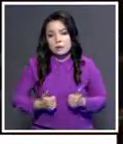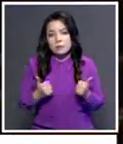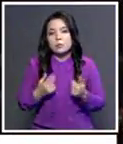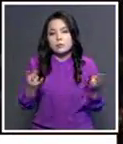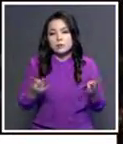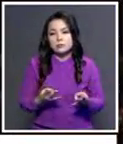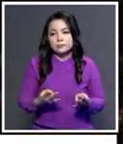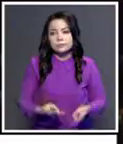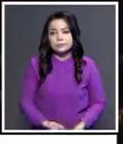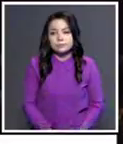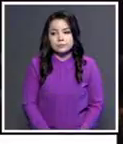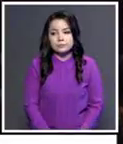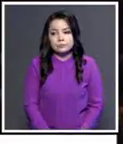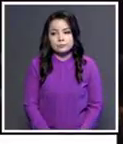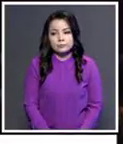тиіс.